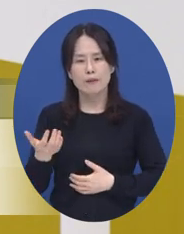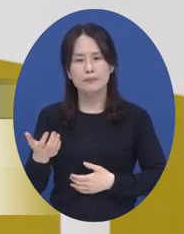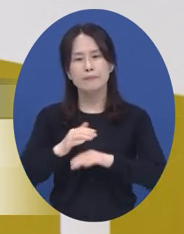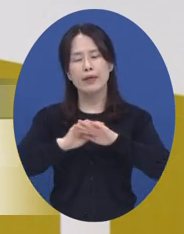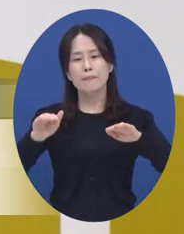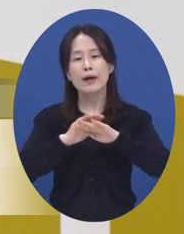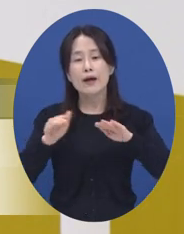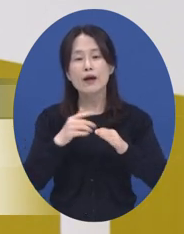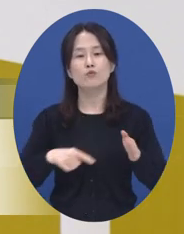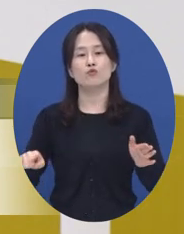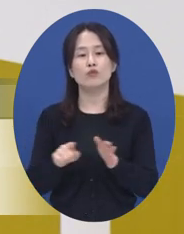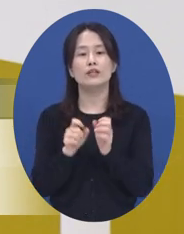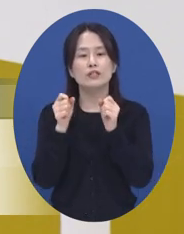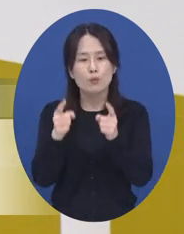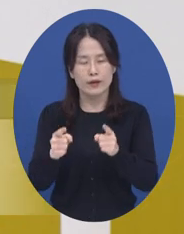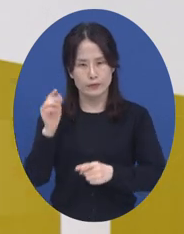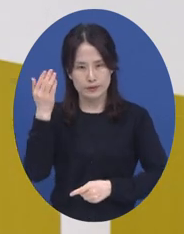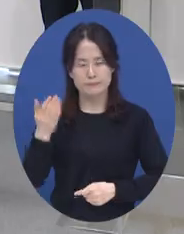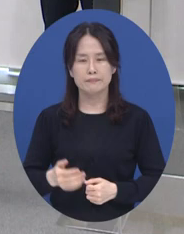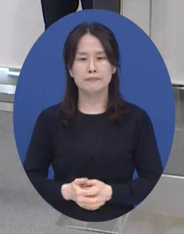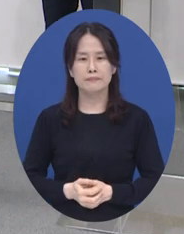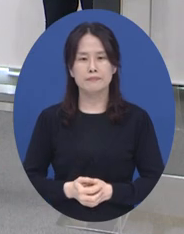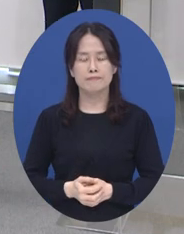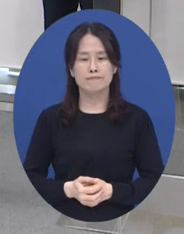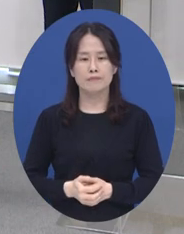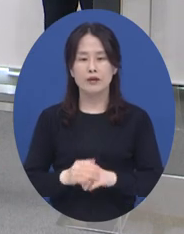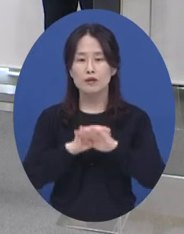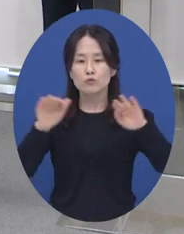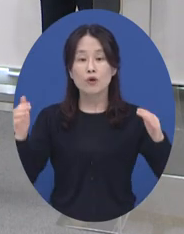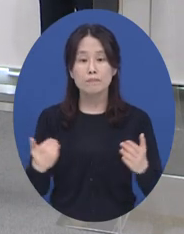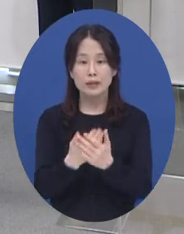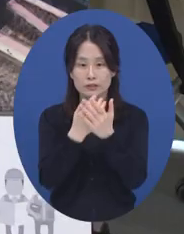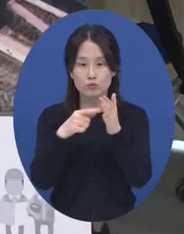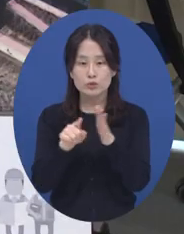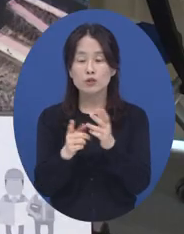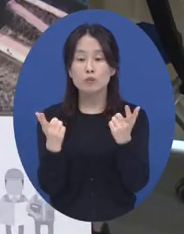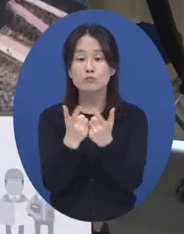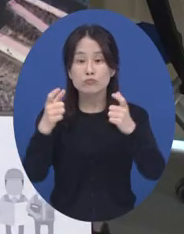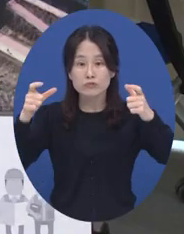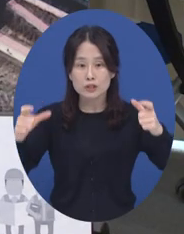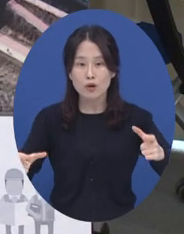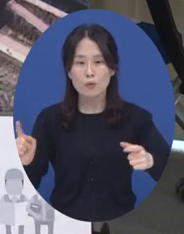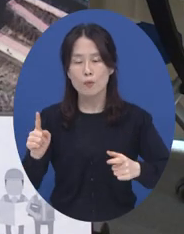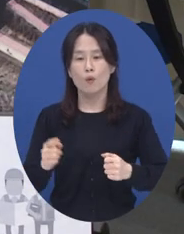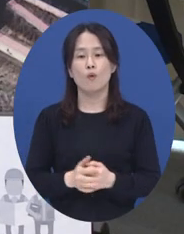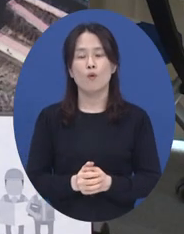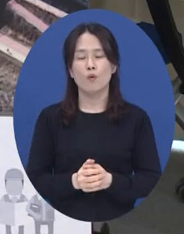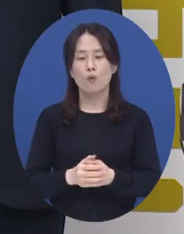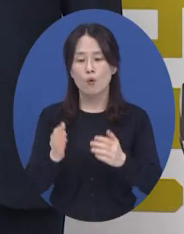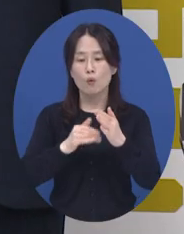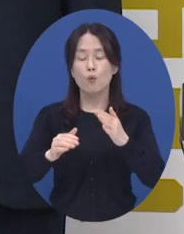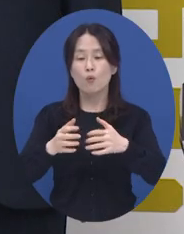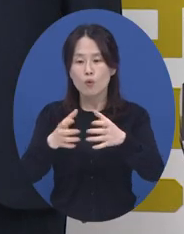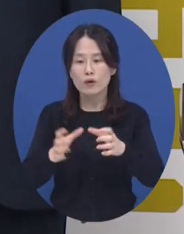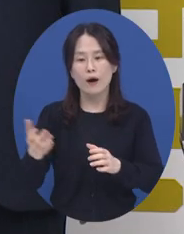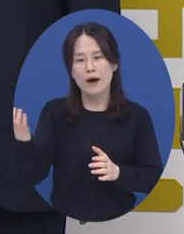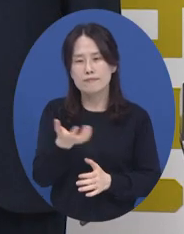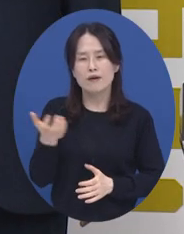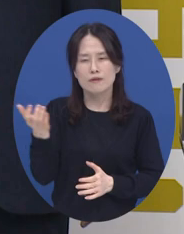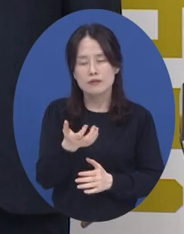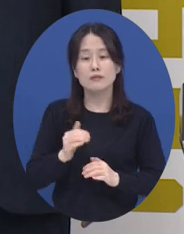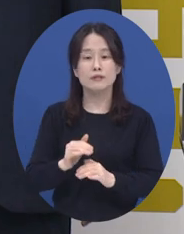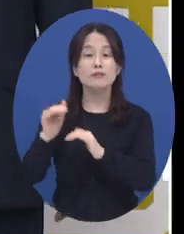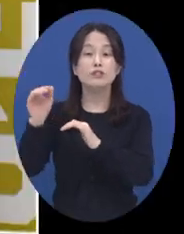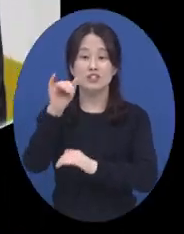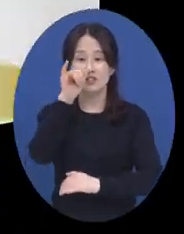소외되었던 아픔을 해소하게 되었습니다. 경기도가 균형 발전을 위해 북부 지역으로 도사나 공공기관 이전을 추진한